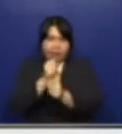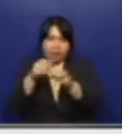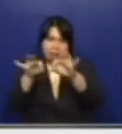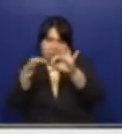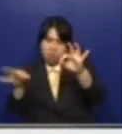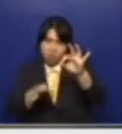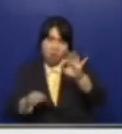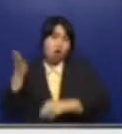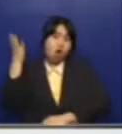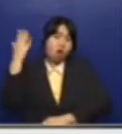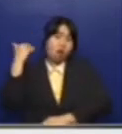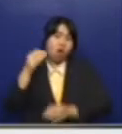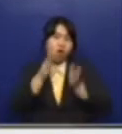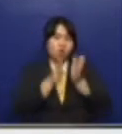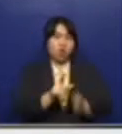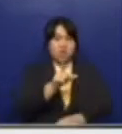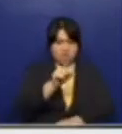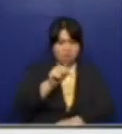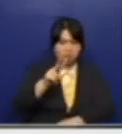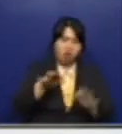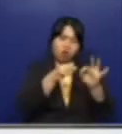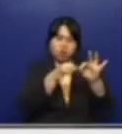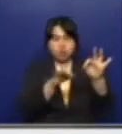างกฎหมาย22คนร่างขึ้นมา